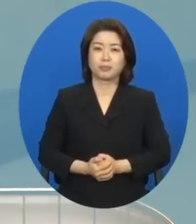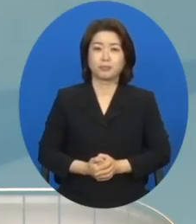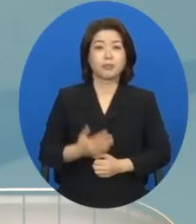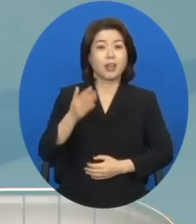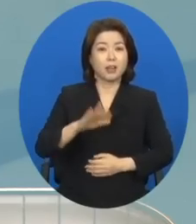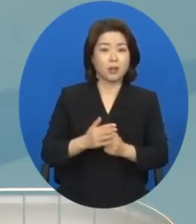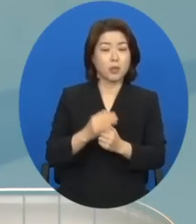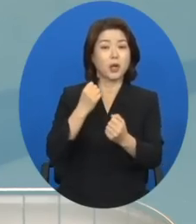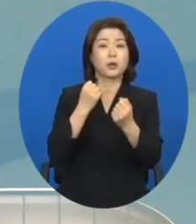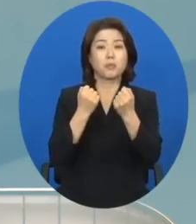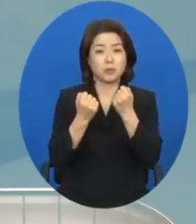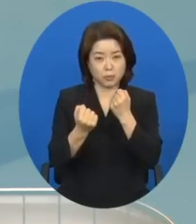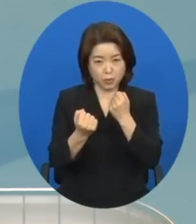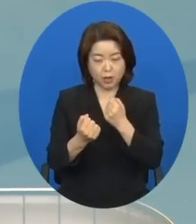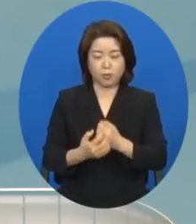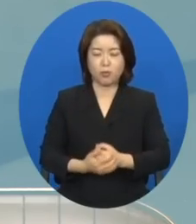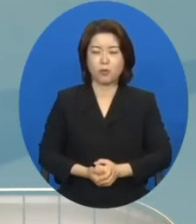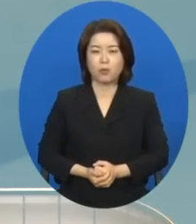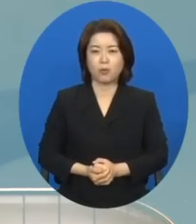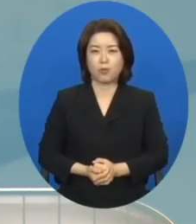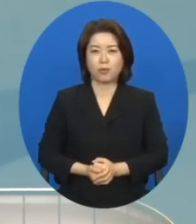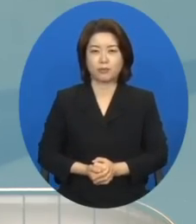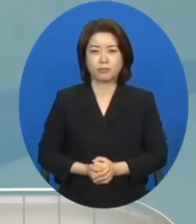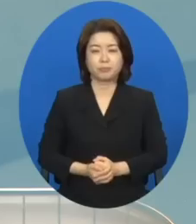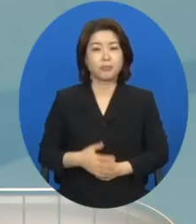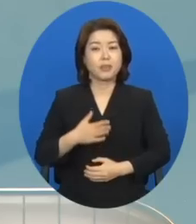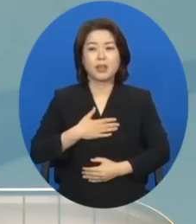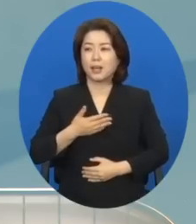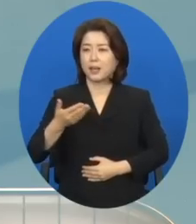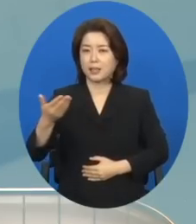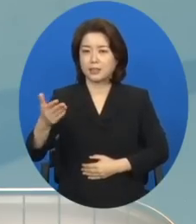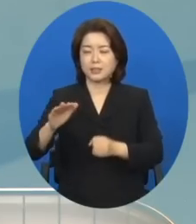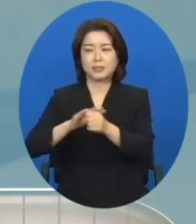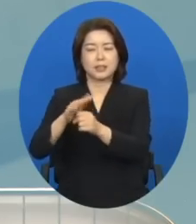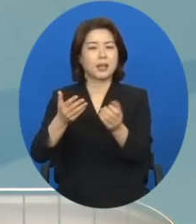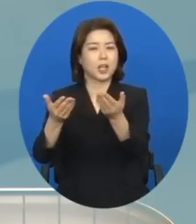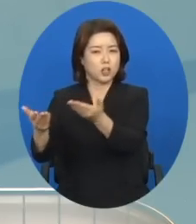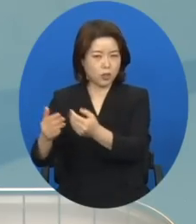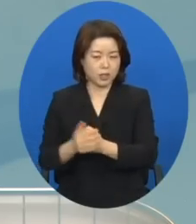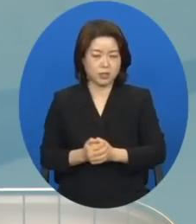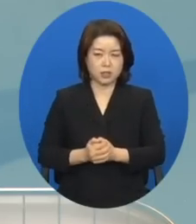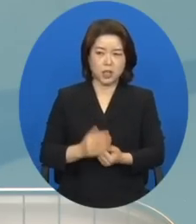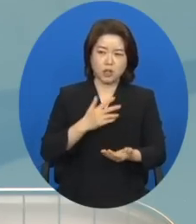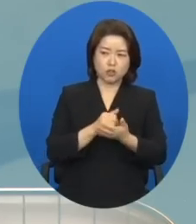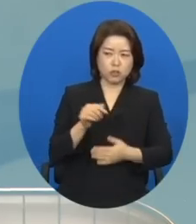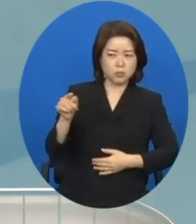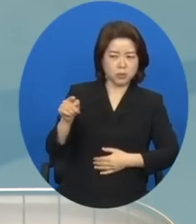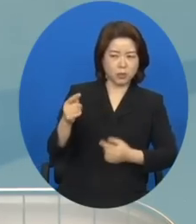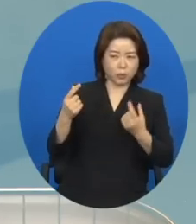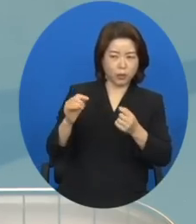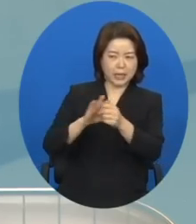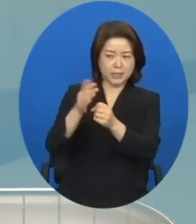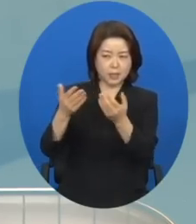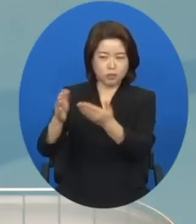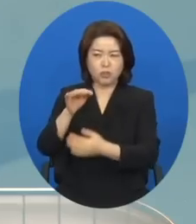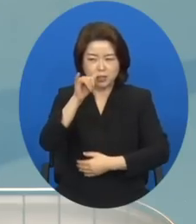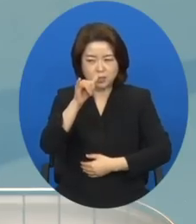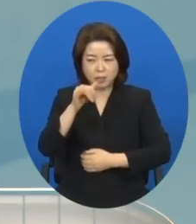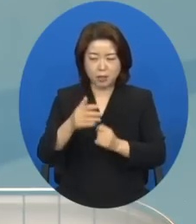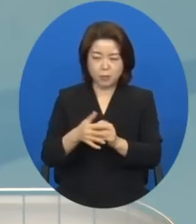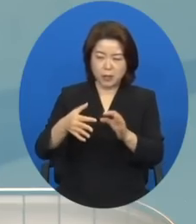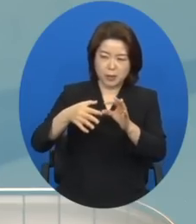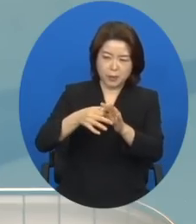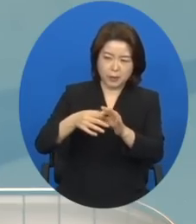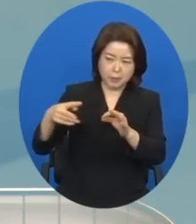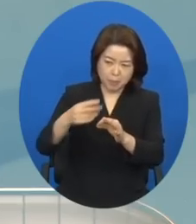그런데 그럼에도 불구하고 내가 그를 사랑해야지, 주님이 그를 사랑하셨으니까 관계를 끊는 것이